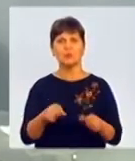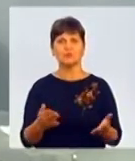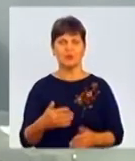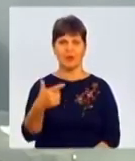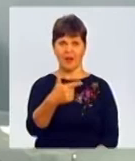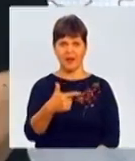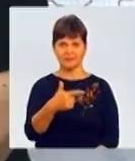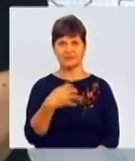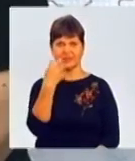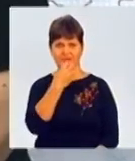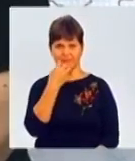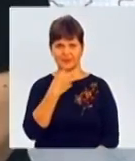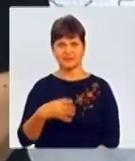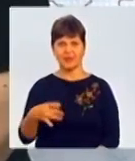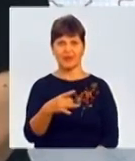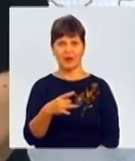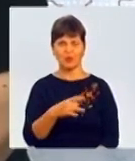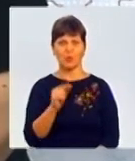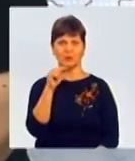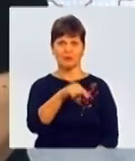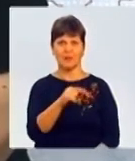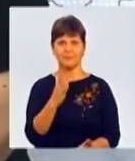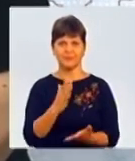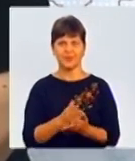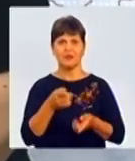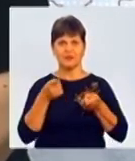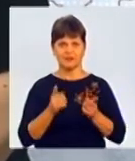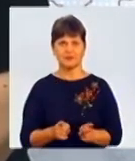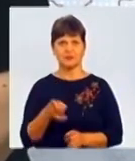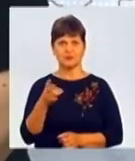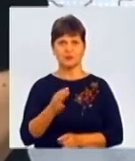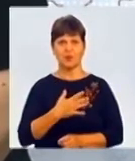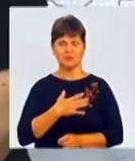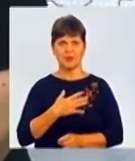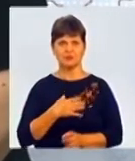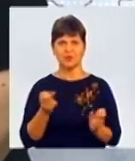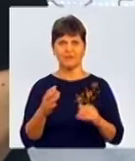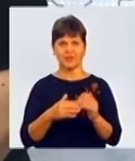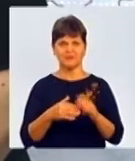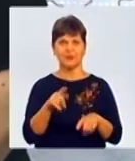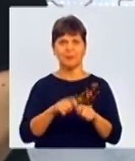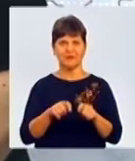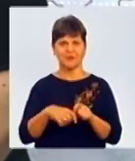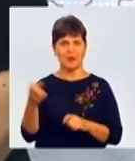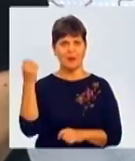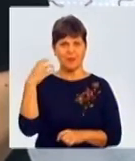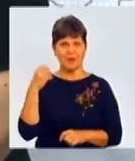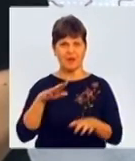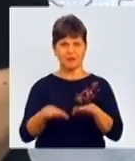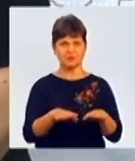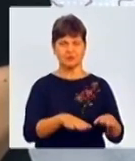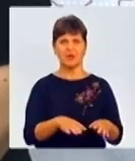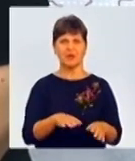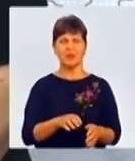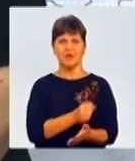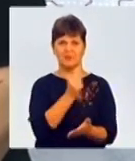районі, в Теплицькому районі. Там дійсно наші фахівці, які перевіряли ці пляжі, вони підтвердили, що вони відповідають